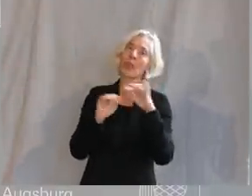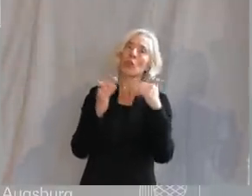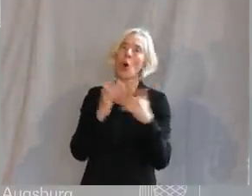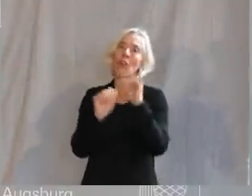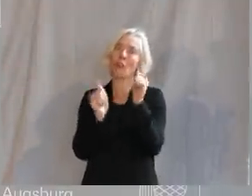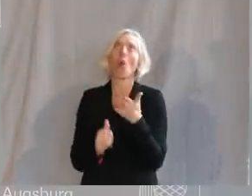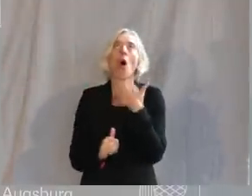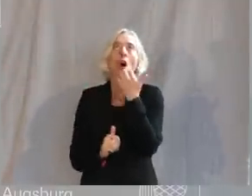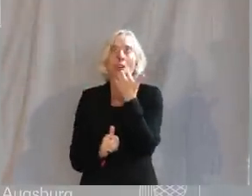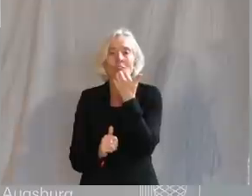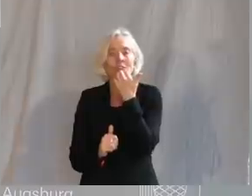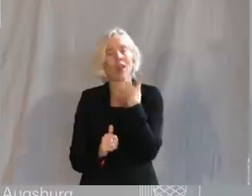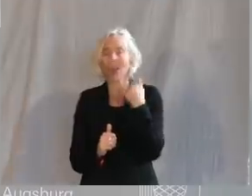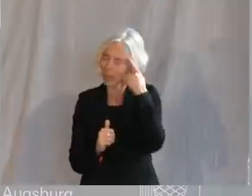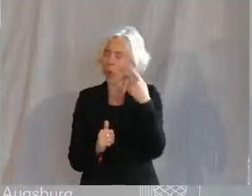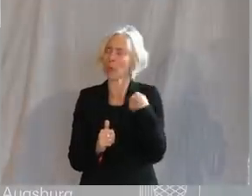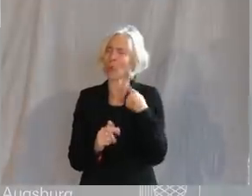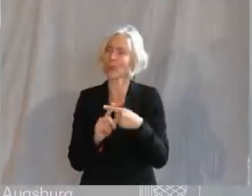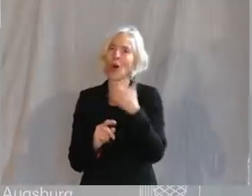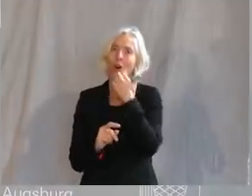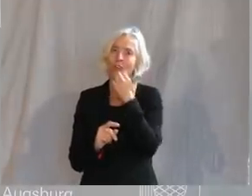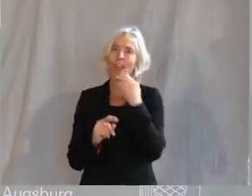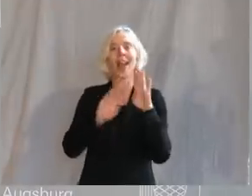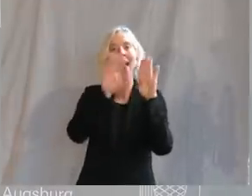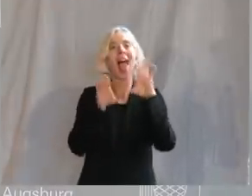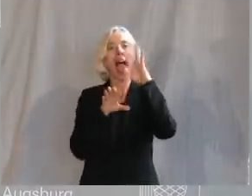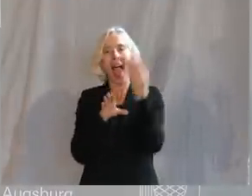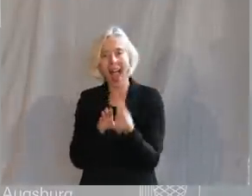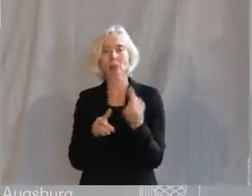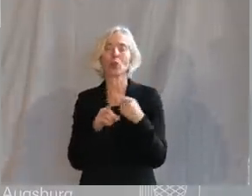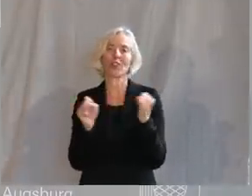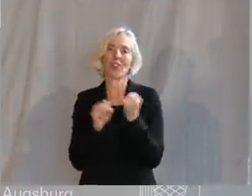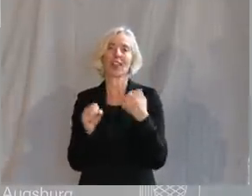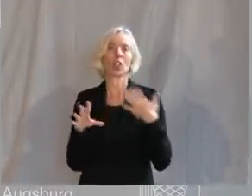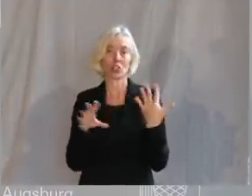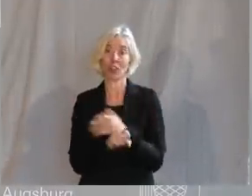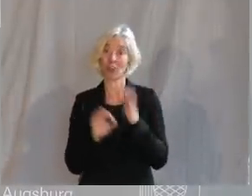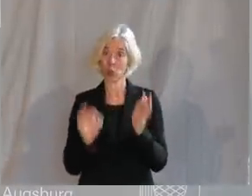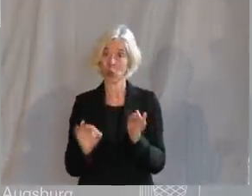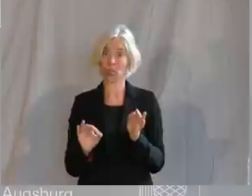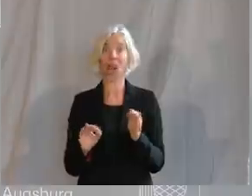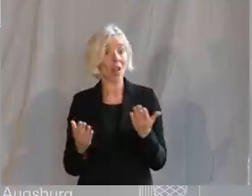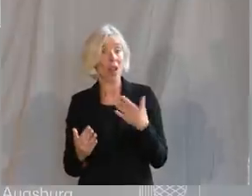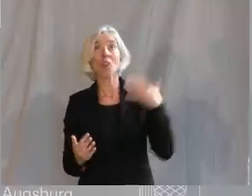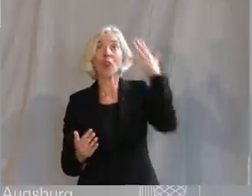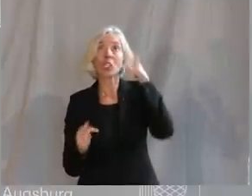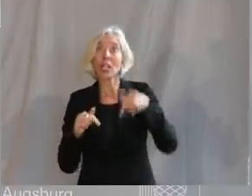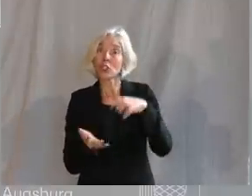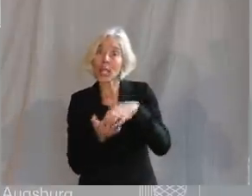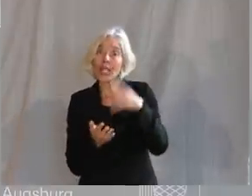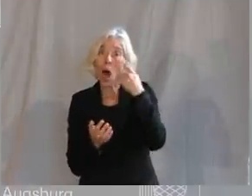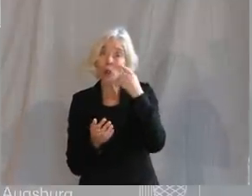gut durch den Herbst und durch den Winter kommen, weil ich möchte nicht, dass wir in Augsburg einen zweiten Lockdown erleben, mit